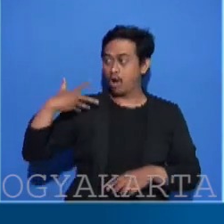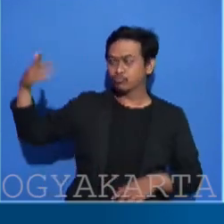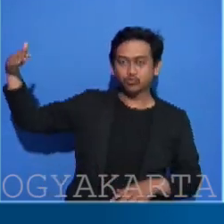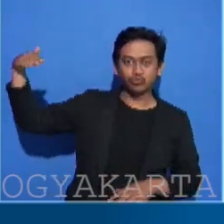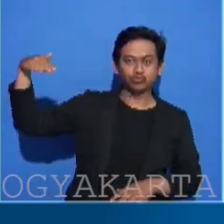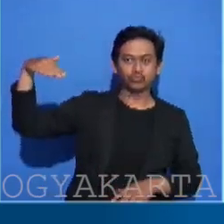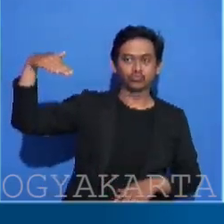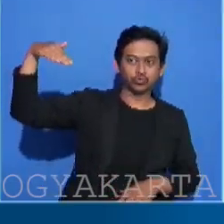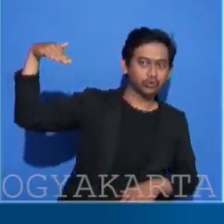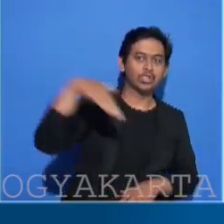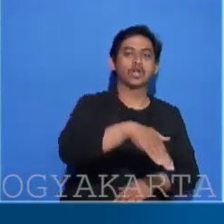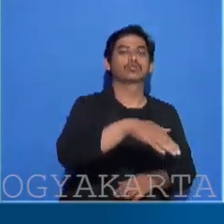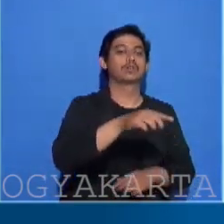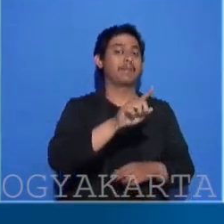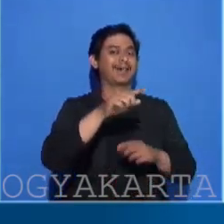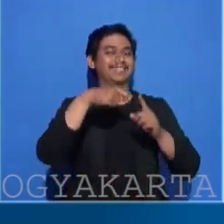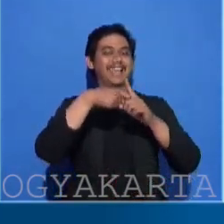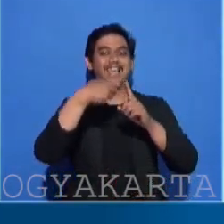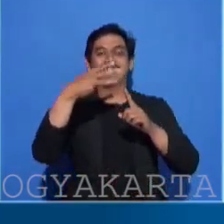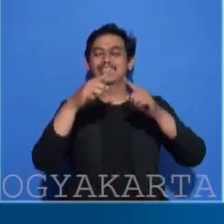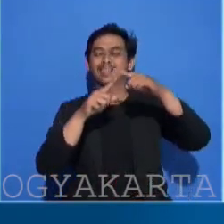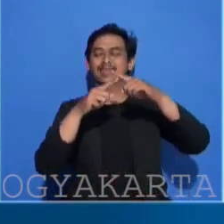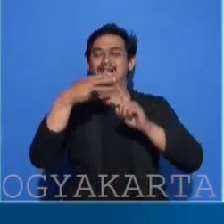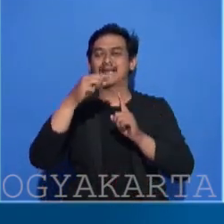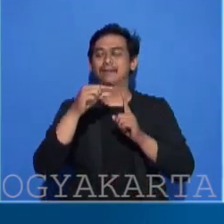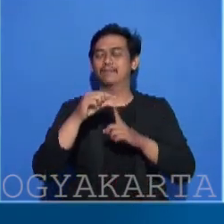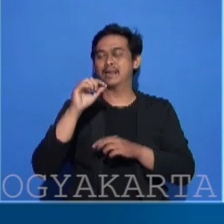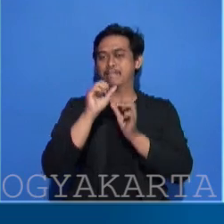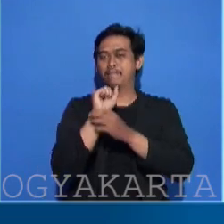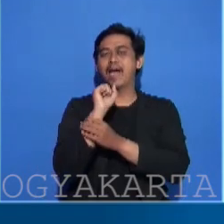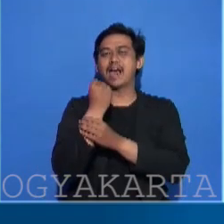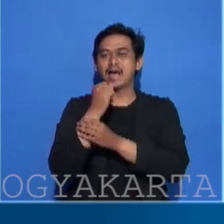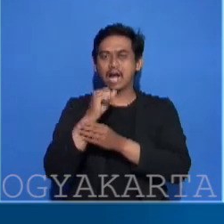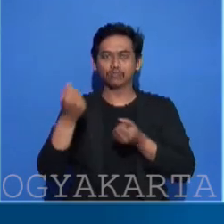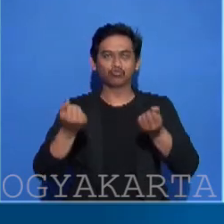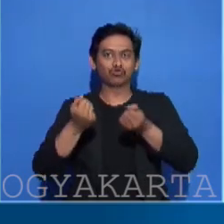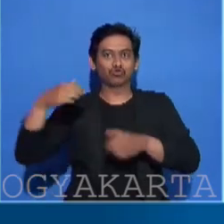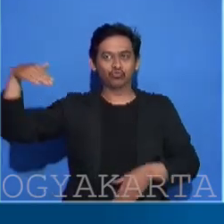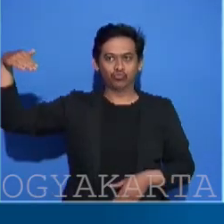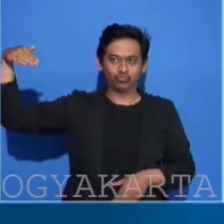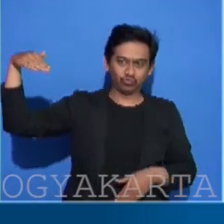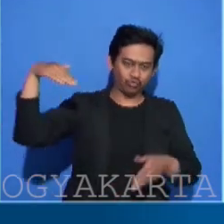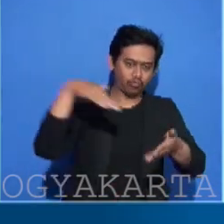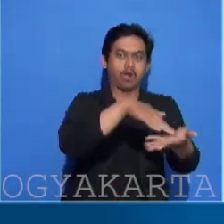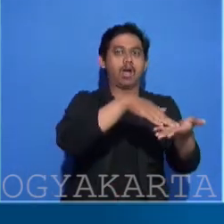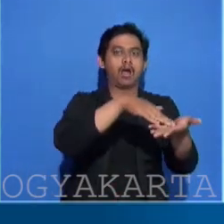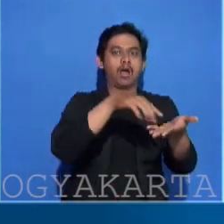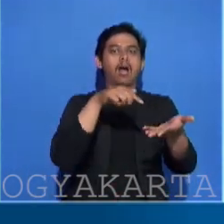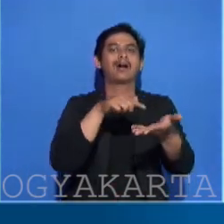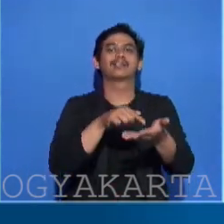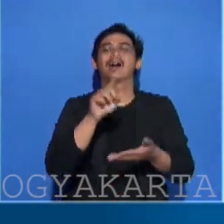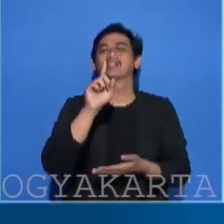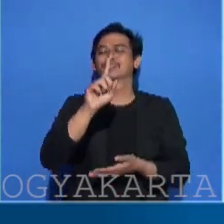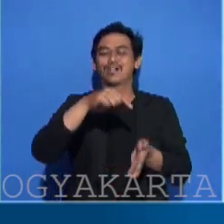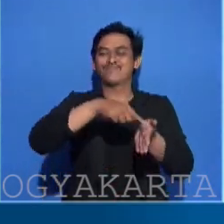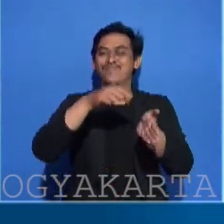Sawangan Magelang truk berjalan dengan kencang tak terkendali sehingga menabrak sebuah kendaraan truk box serta sebuah sepeda motor dari